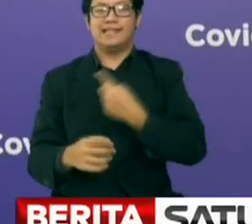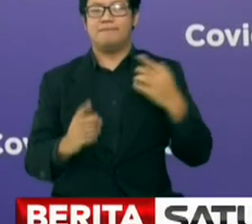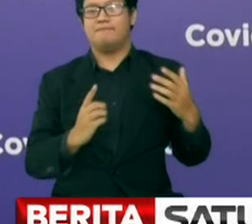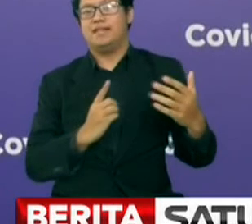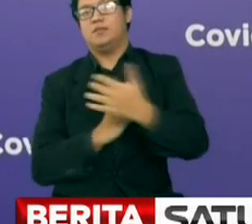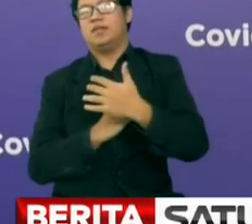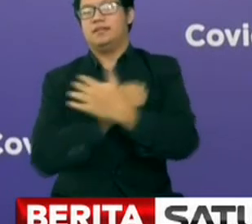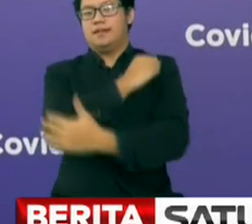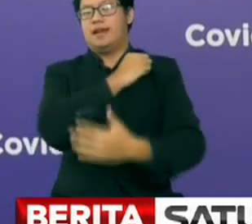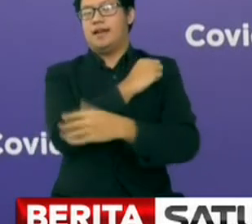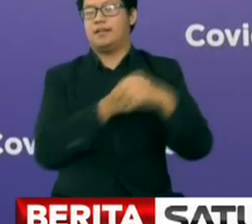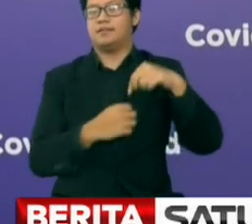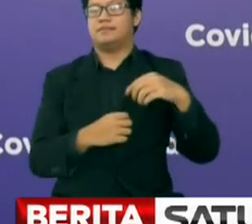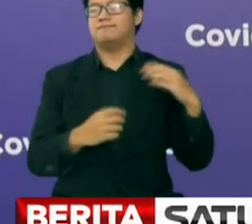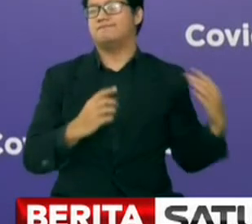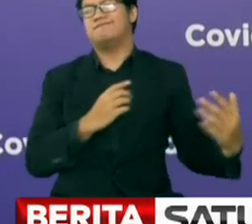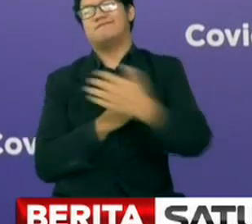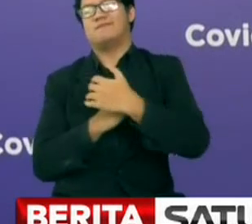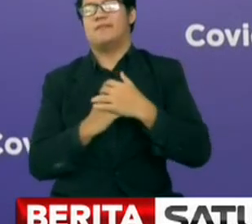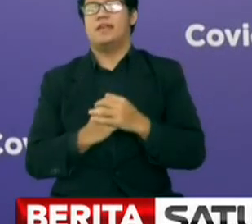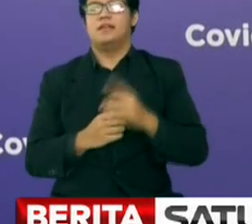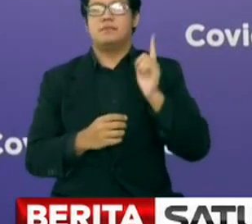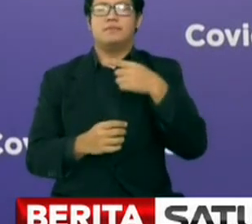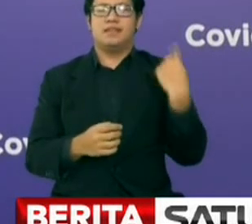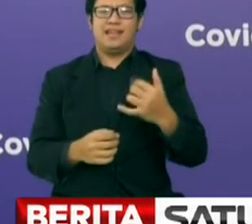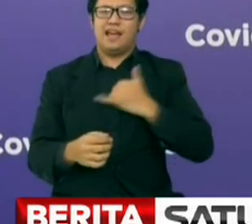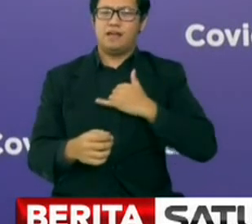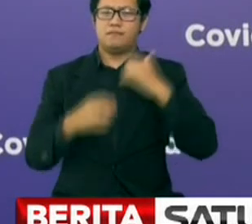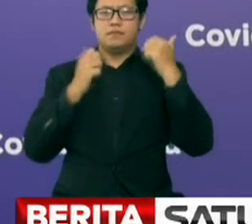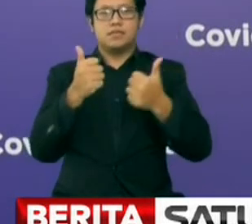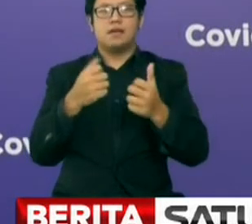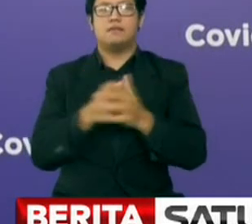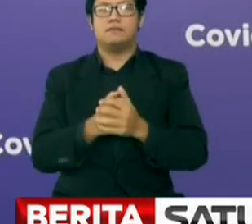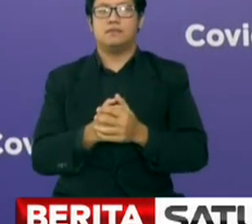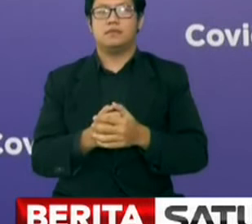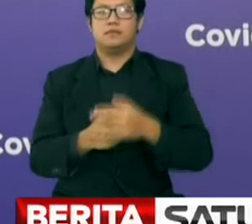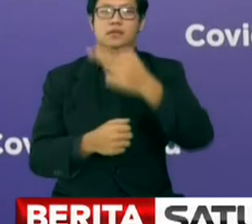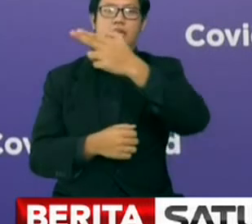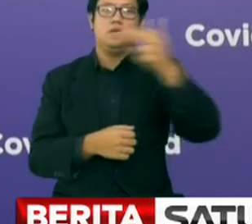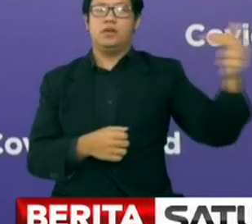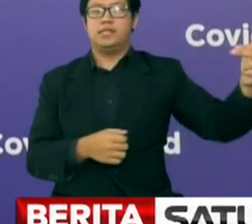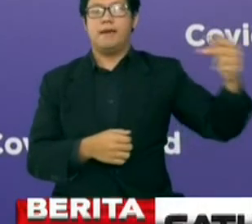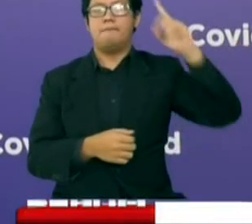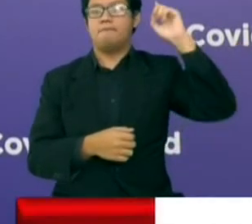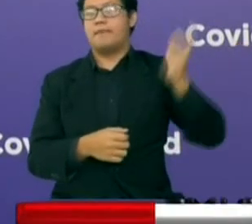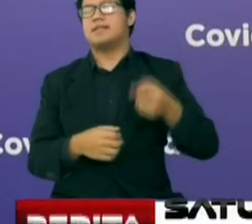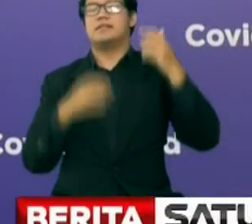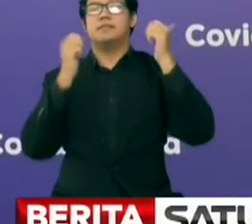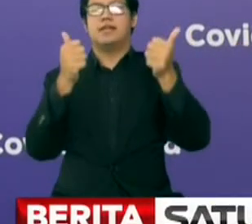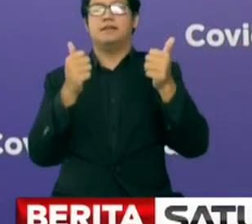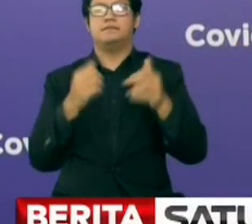melindungi bangsa ini karena kita yakin kita bisa melakukannya di Indonesia pasti bisa